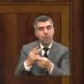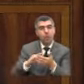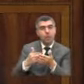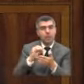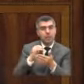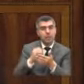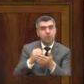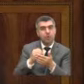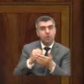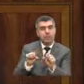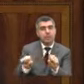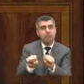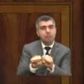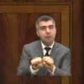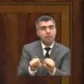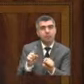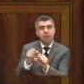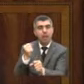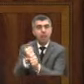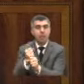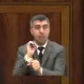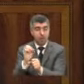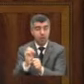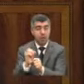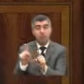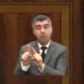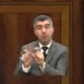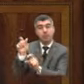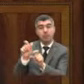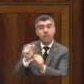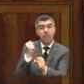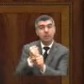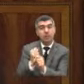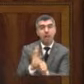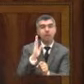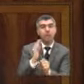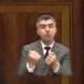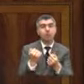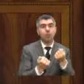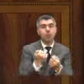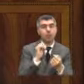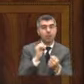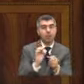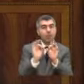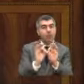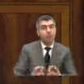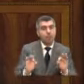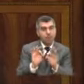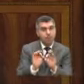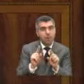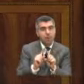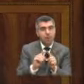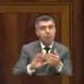غادي يعيش هذاك العساس ديال الباركين اللي عنده غير هذاك المصدر ديال العيش، باش غادي يعيش هذاك اللي داير محلابه ولا مول